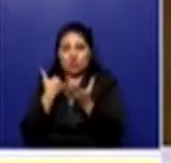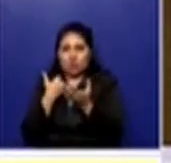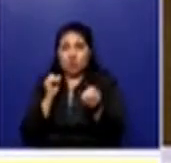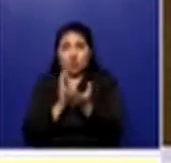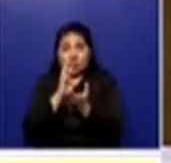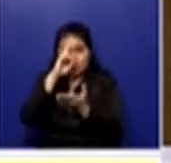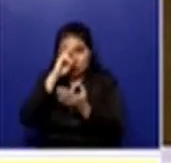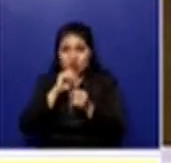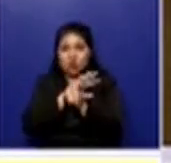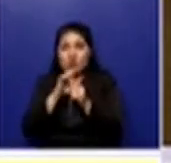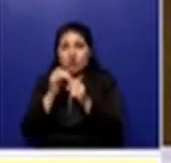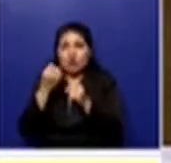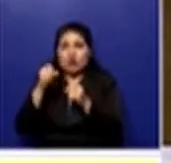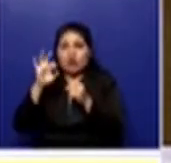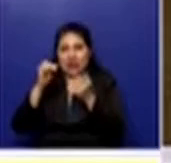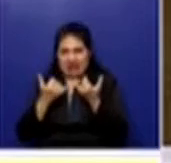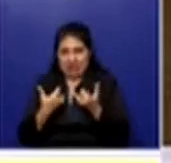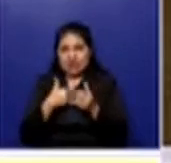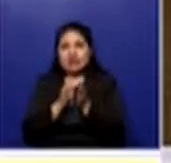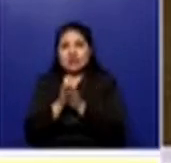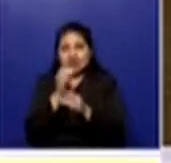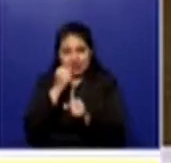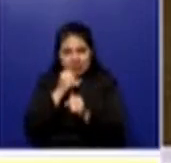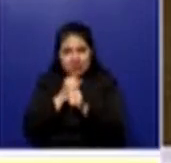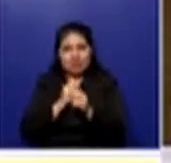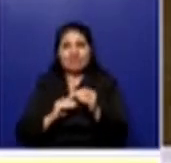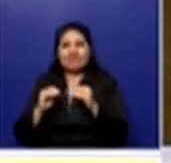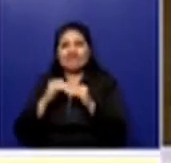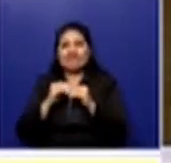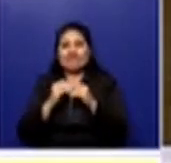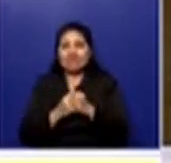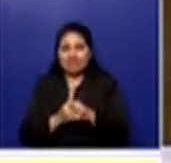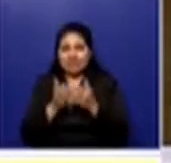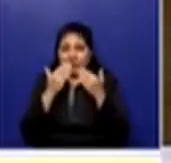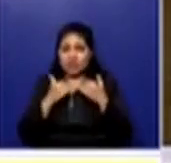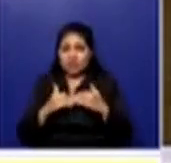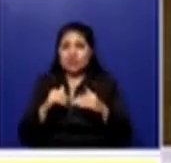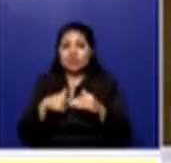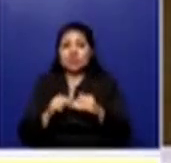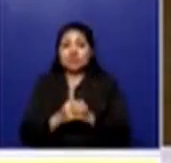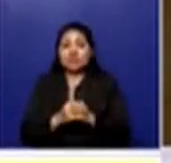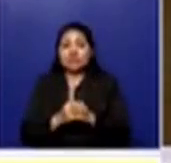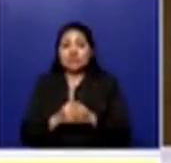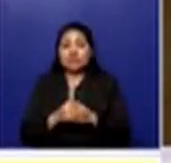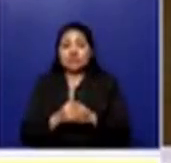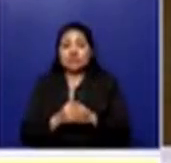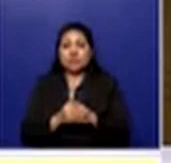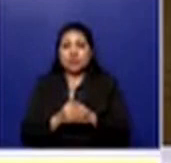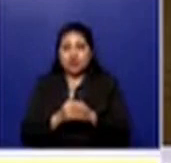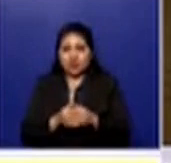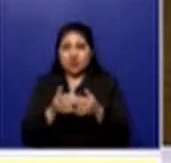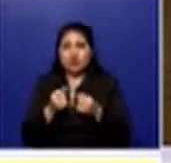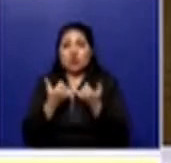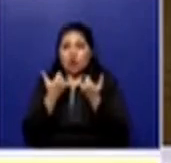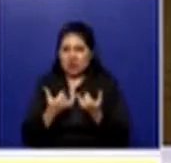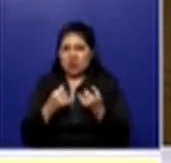ควิดเราคงจะทำเรื่องนี้อย่างเข้มข้นมากขึ้นนะคะประเด็นที่สองที่หลายท่านฝากไว้เยอะมากเลยค่ะก็คือสถานการณ์ความ